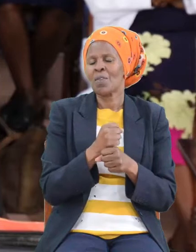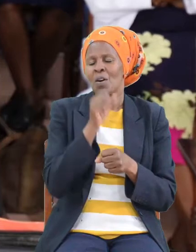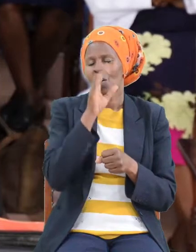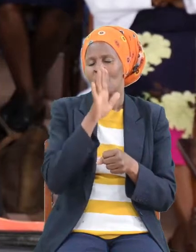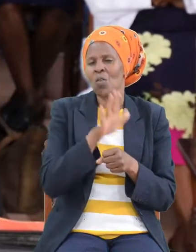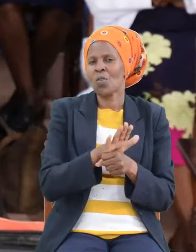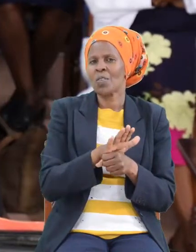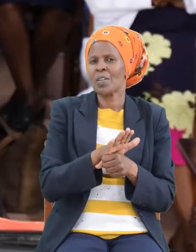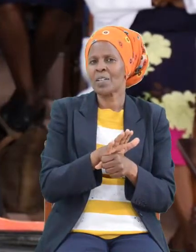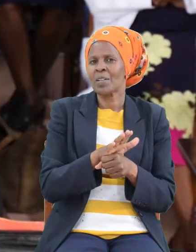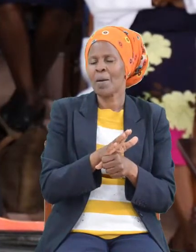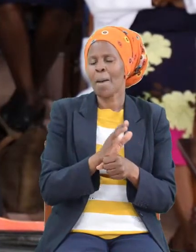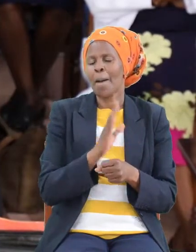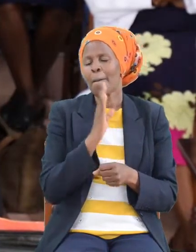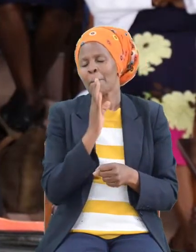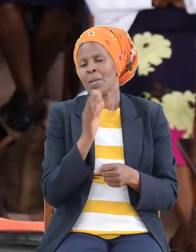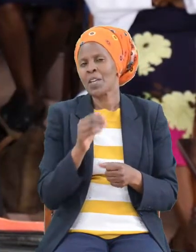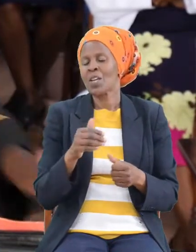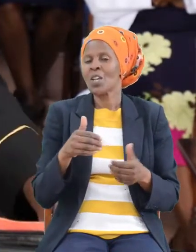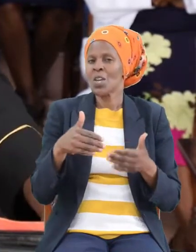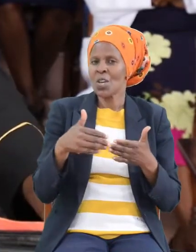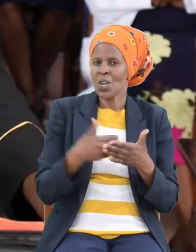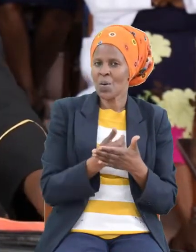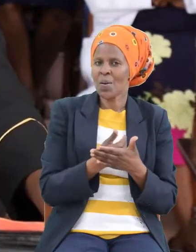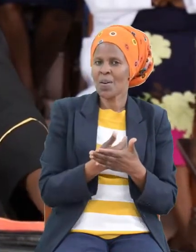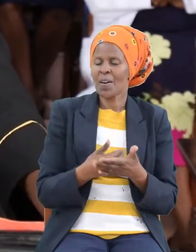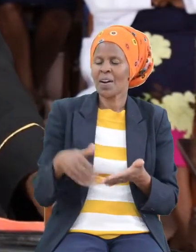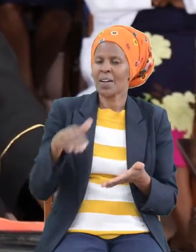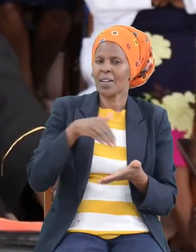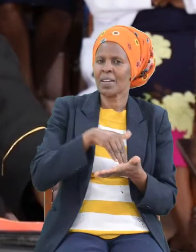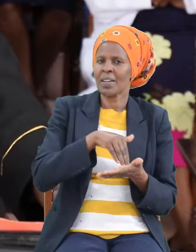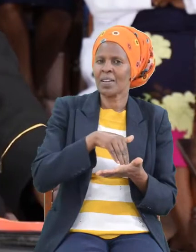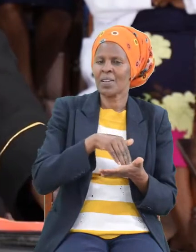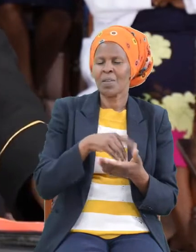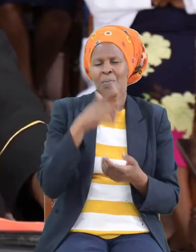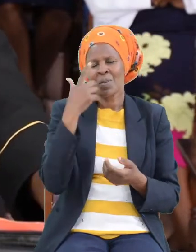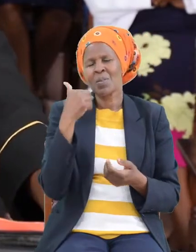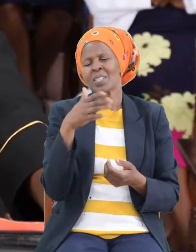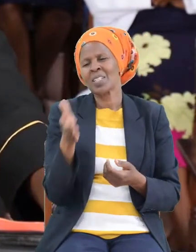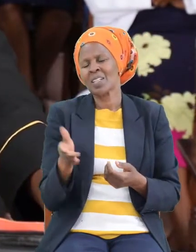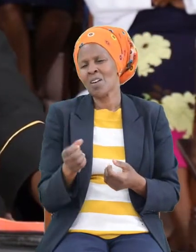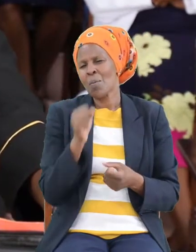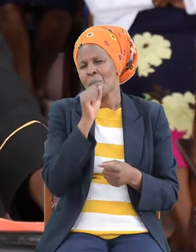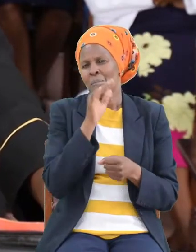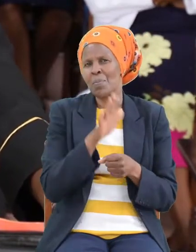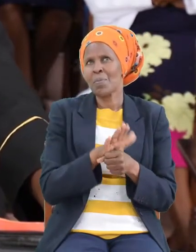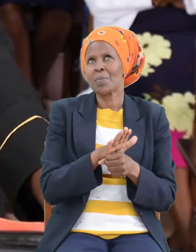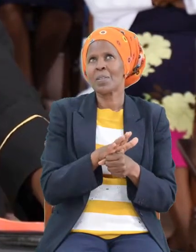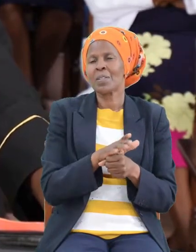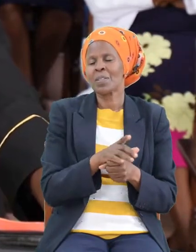kuwa mpya, itafanywa upya tena agano, kwa sababu walikuwa na agano pale mwanzo na